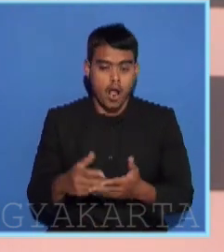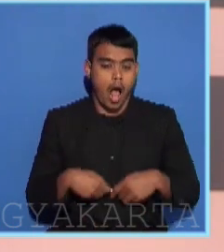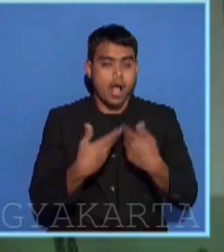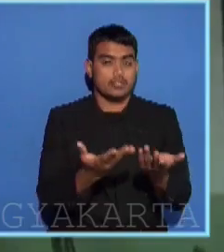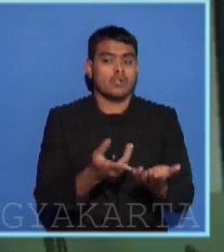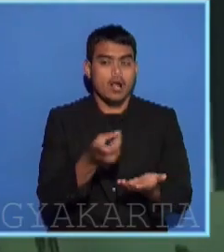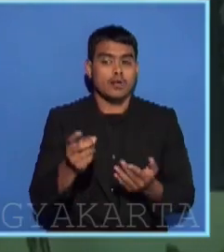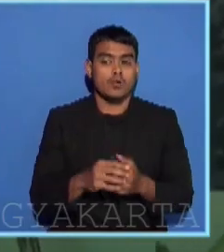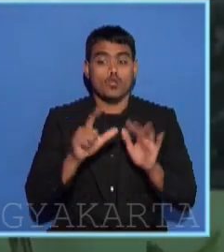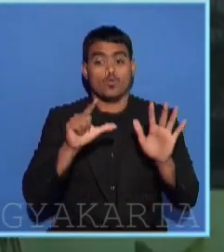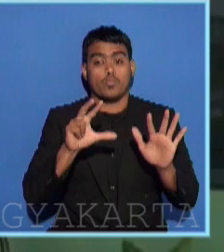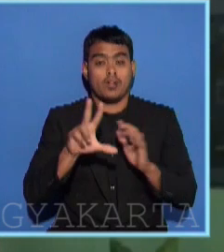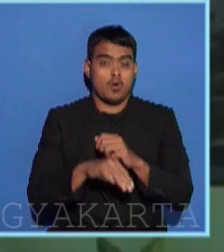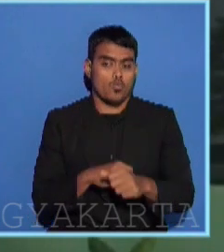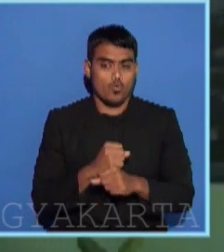Indonesia.